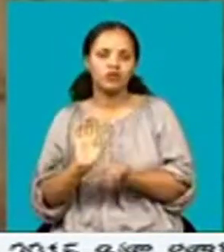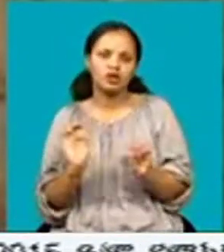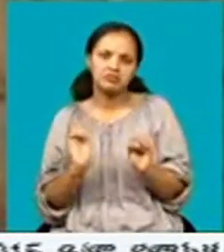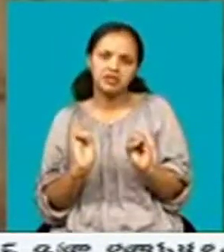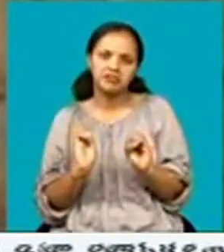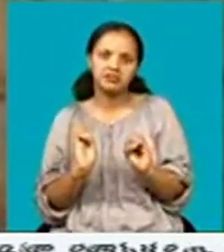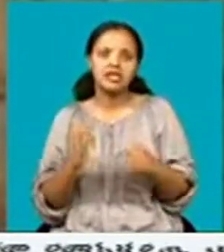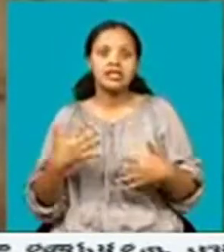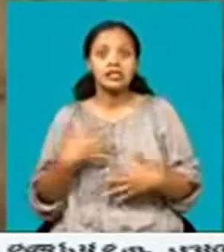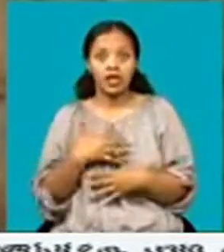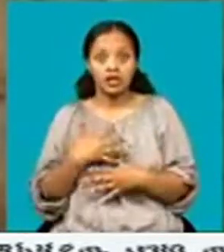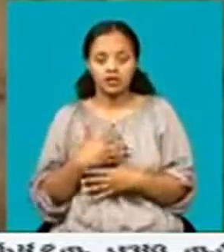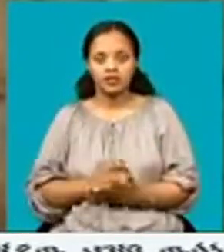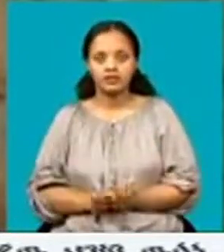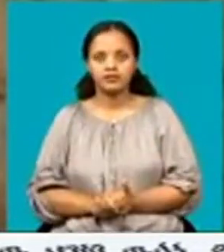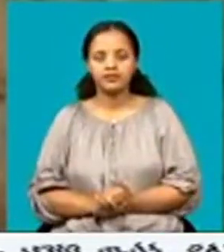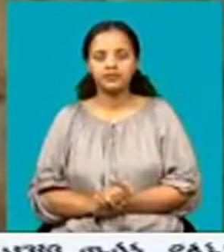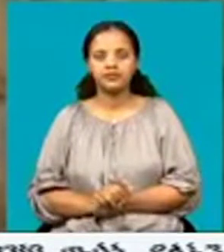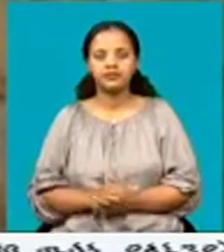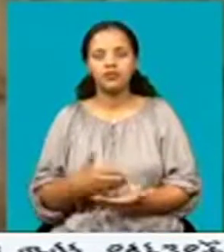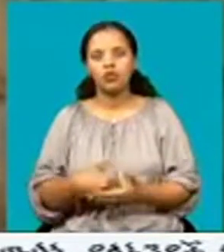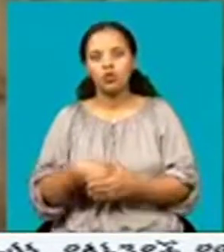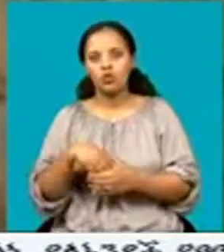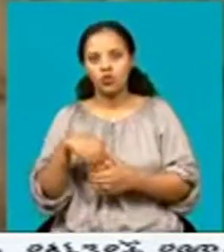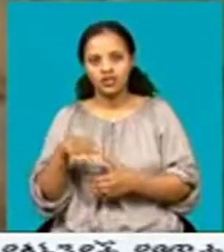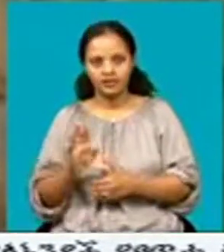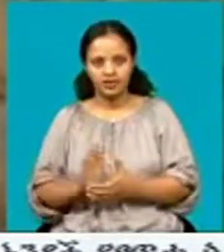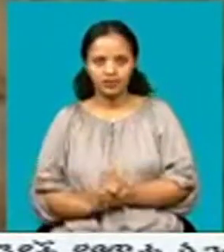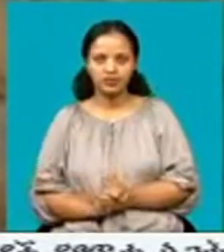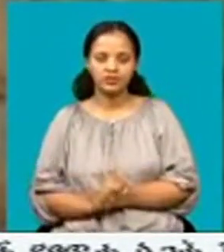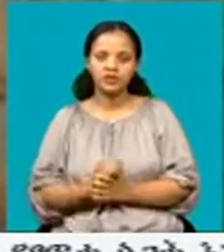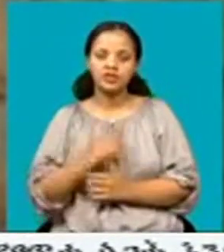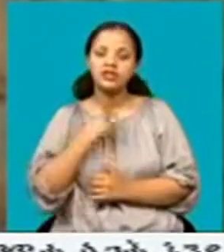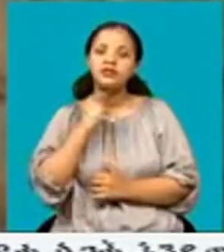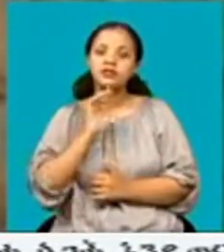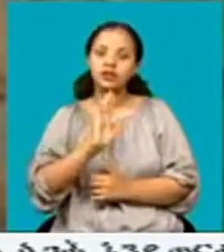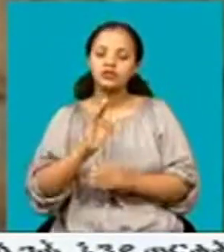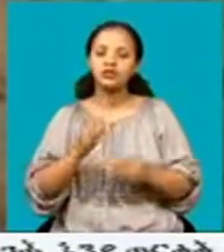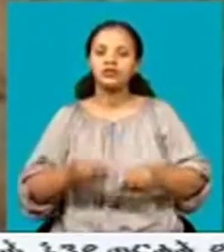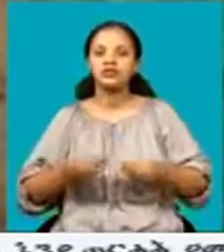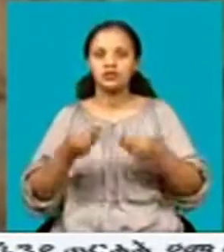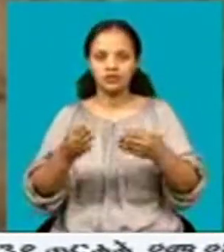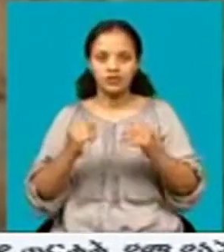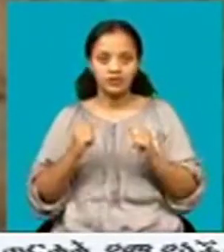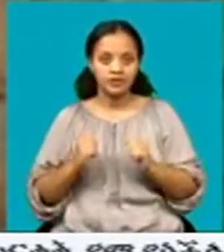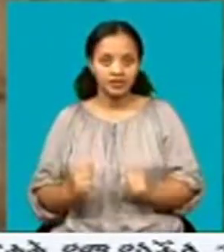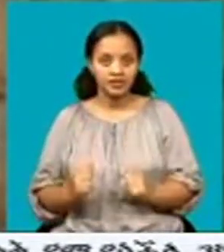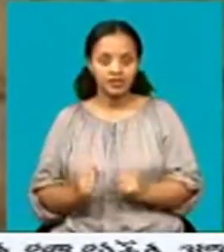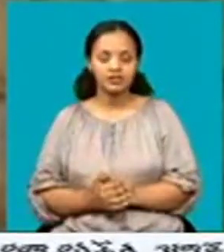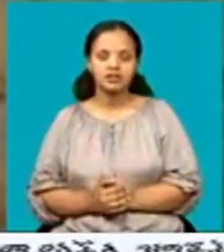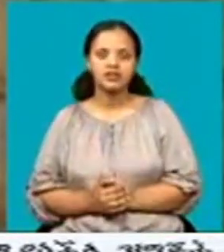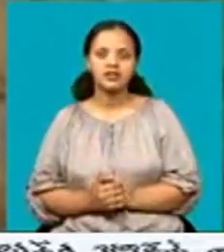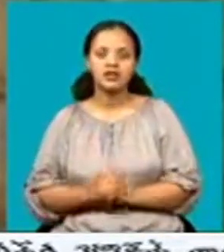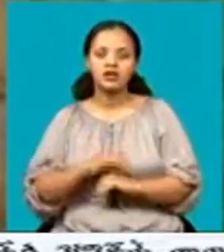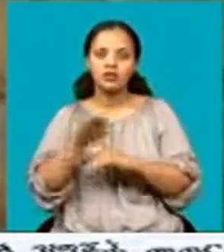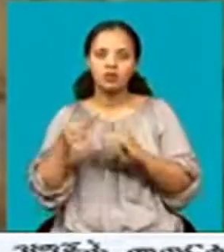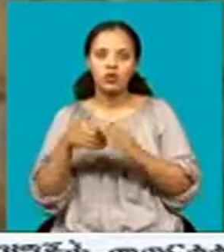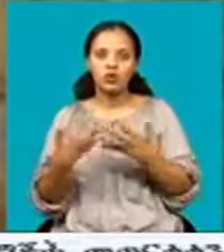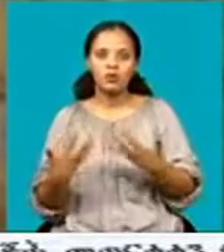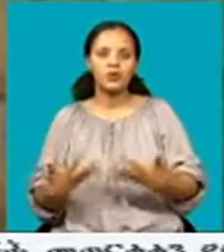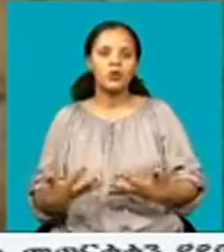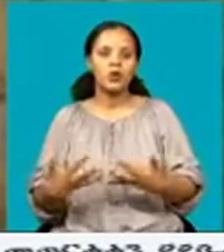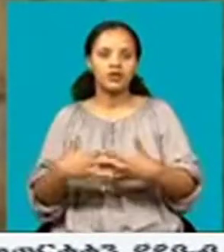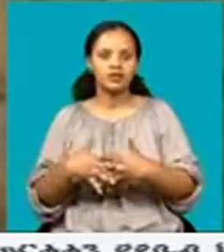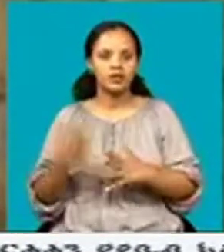ያለምንም ስጋት ወጥተው ድምጻቸውን እንዲሰጡ የሚያስችል በሁሉም መዋቅሮች